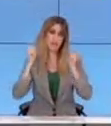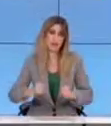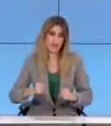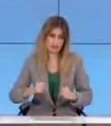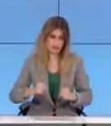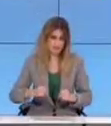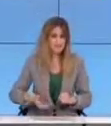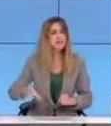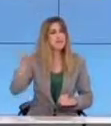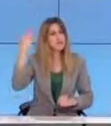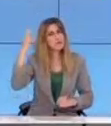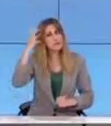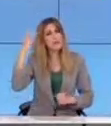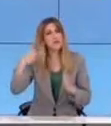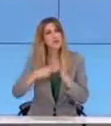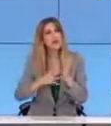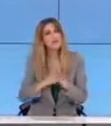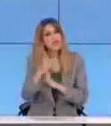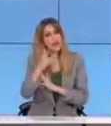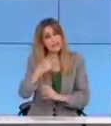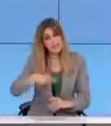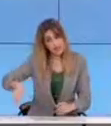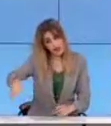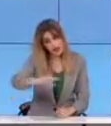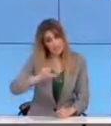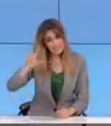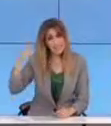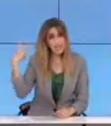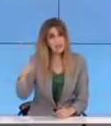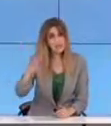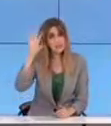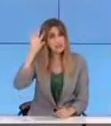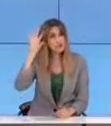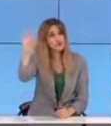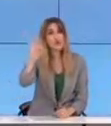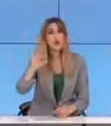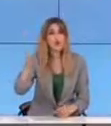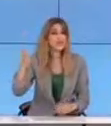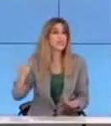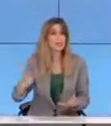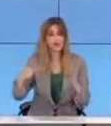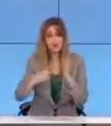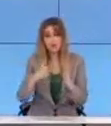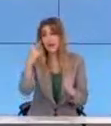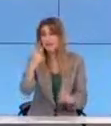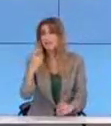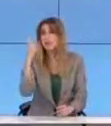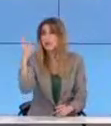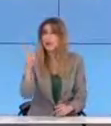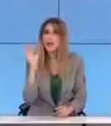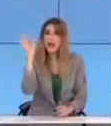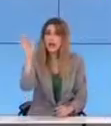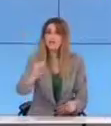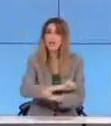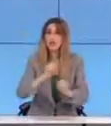επίβολος. Είχατε θέσει ως στόχο το 2021 να φτάσουμε στο ρεκόρ των